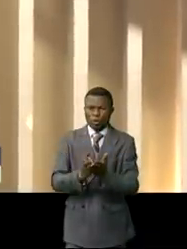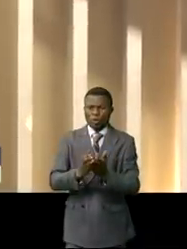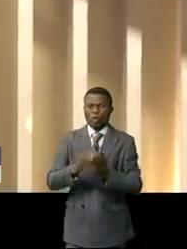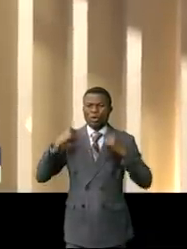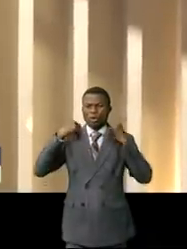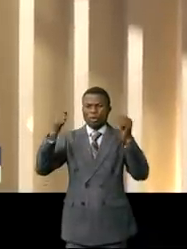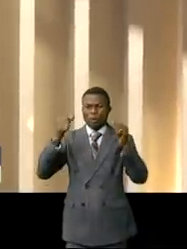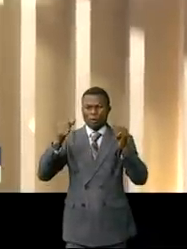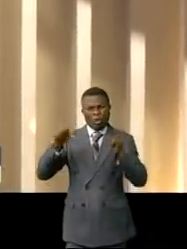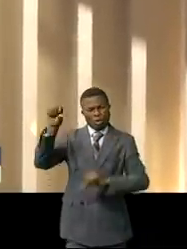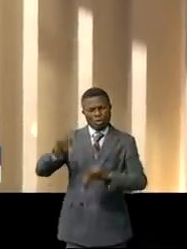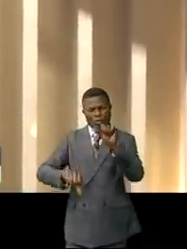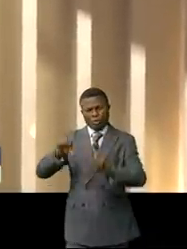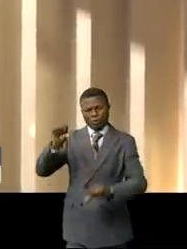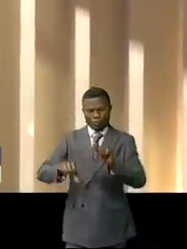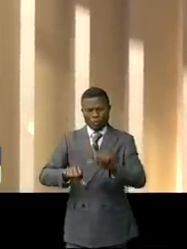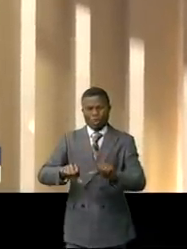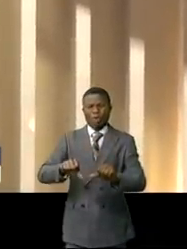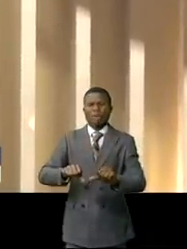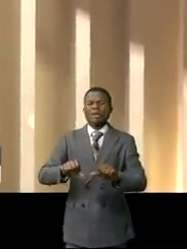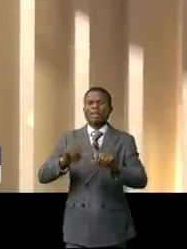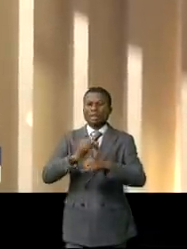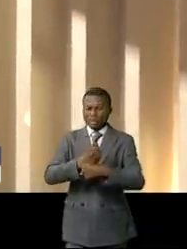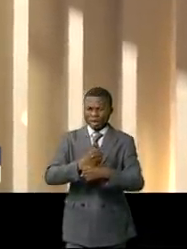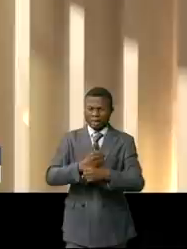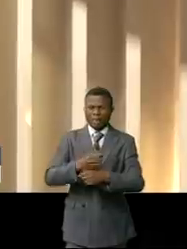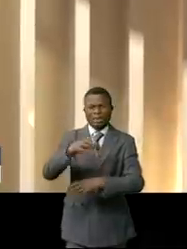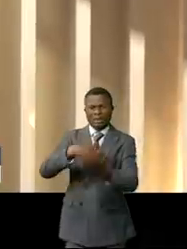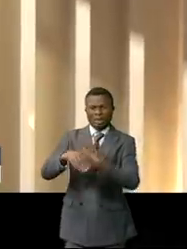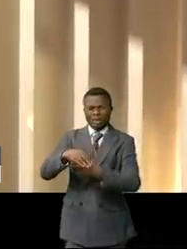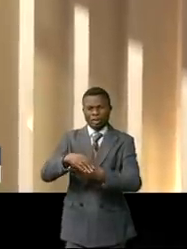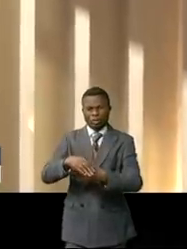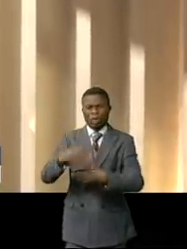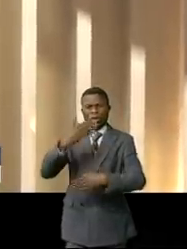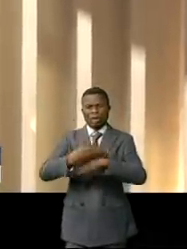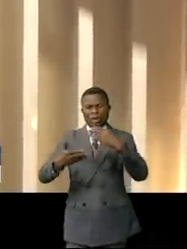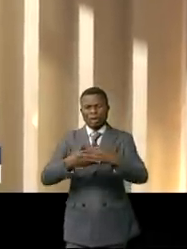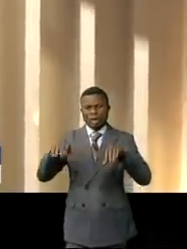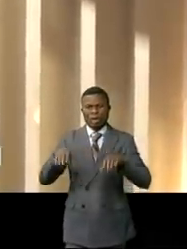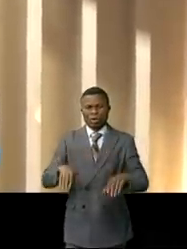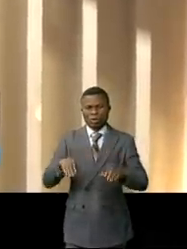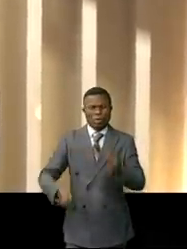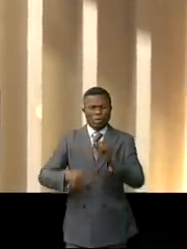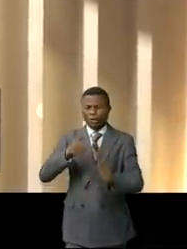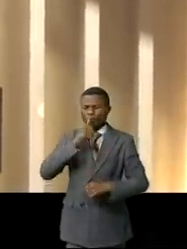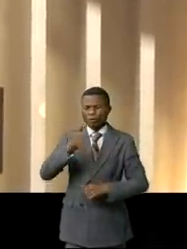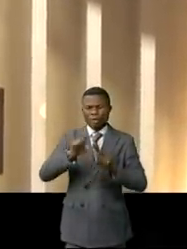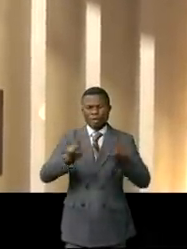et pratiques malfaisantes qui hypothéquaient tout espoir de construire un Congo plus beau